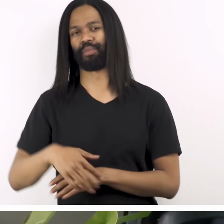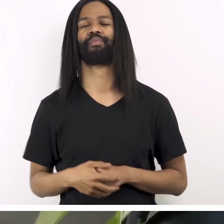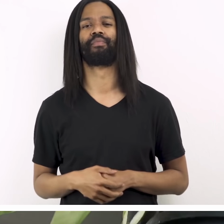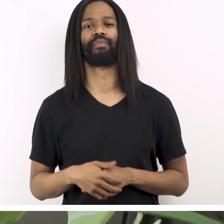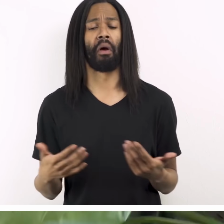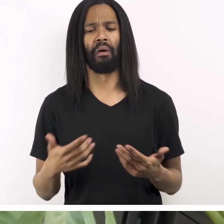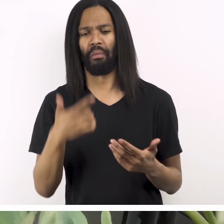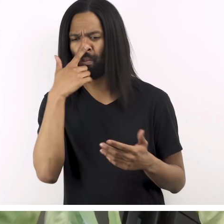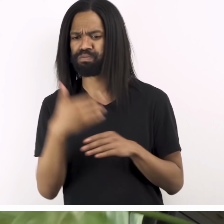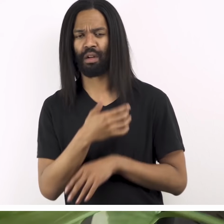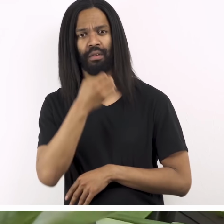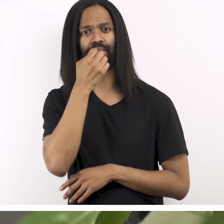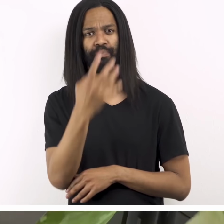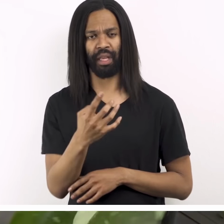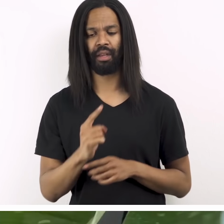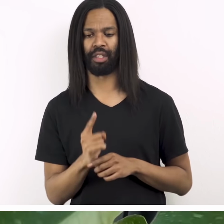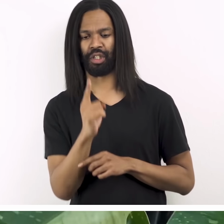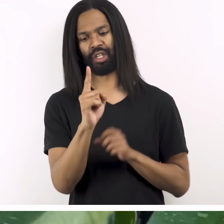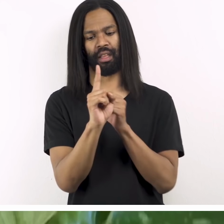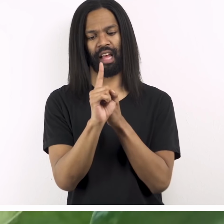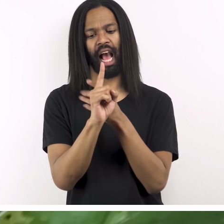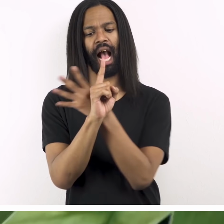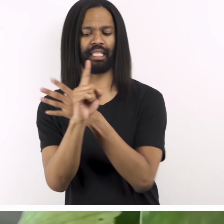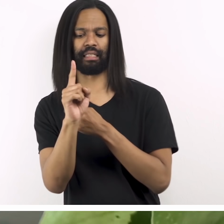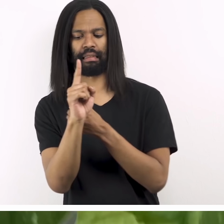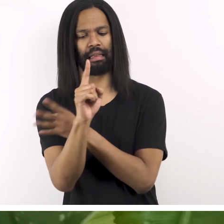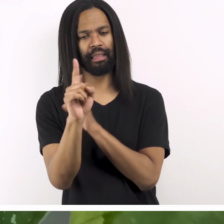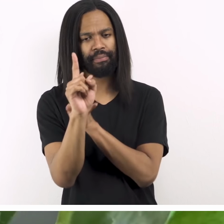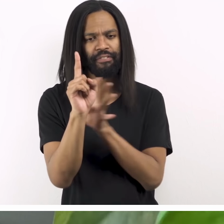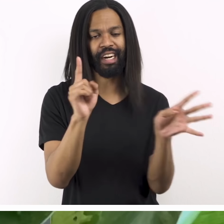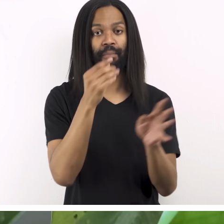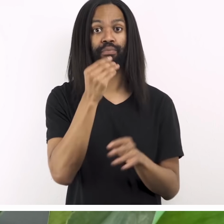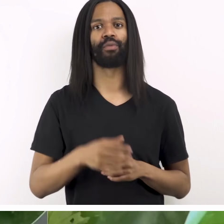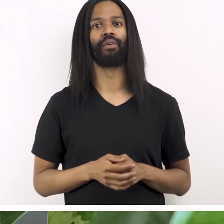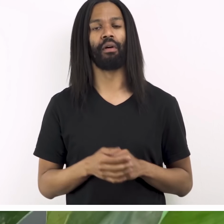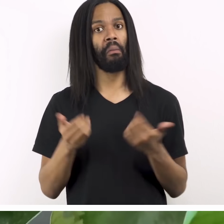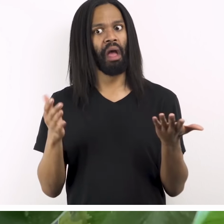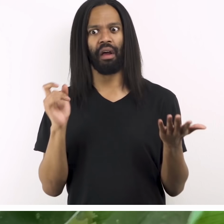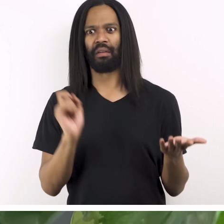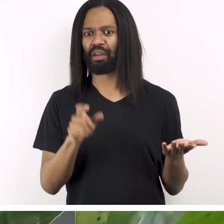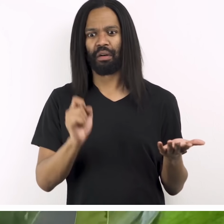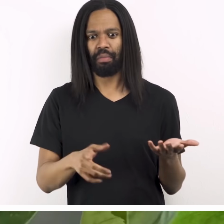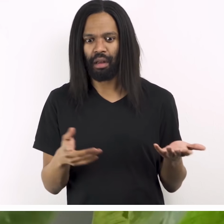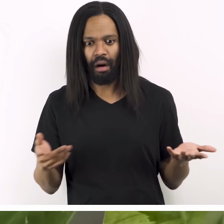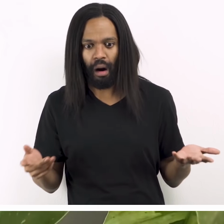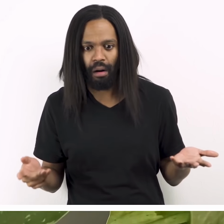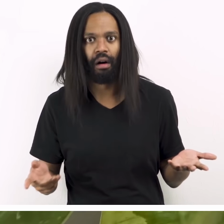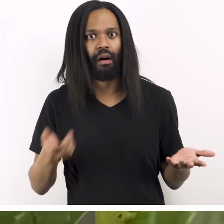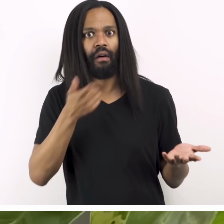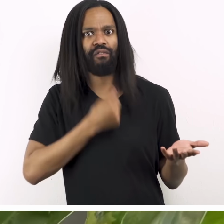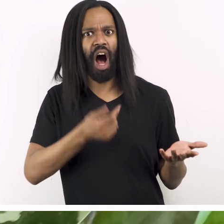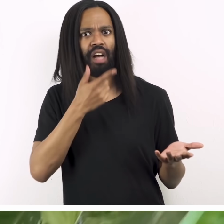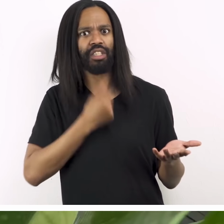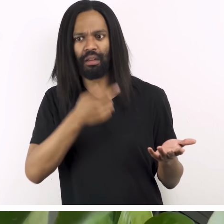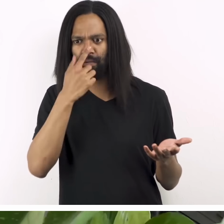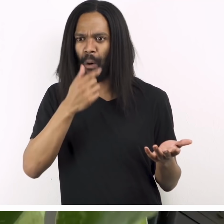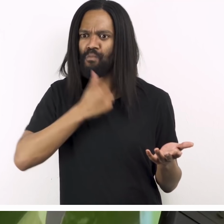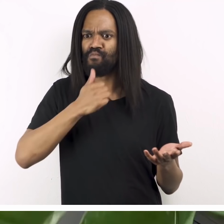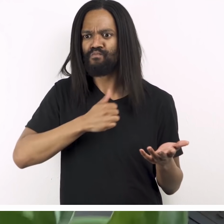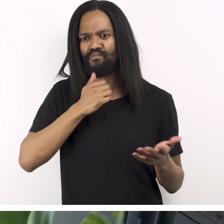voilà. Il va très très bien, il a des très belles racines aériennes, mais en gros voilà, le Rosé Bueno, c'est vraiment un philodendron très très très facile,